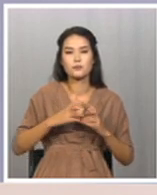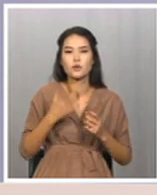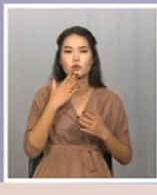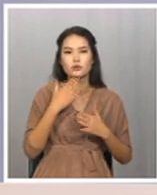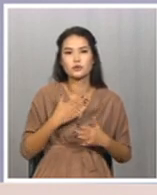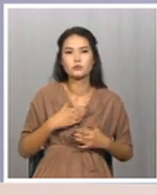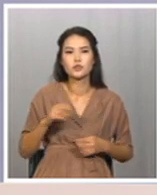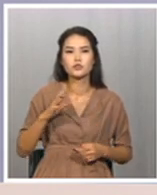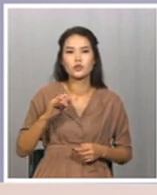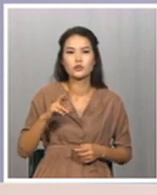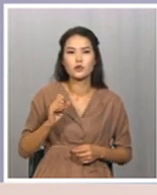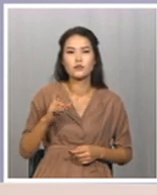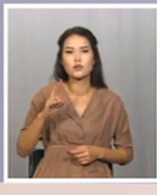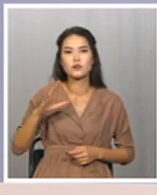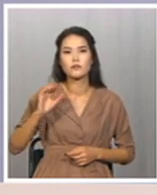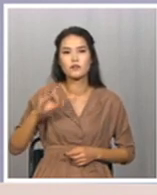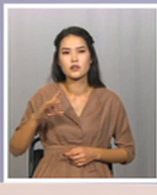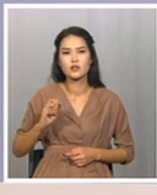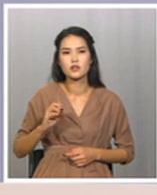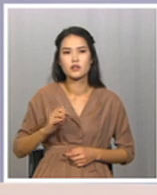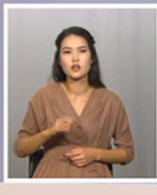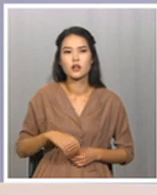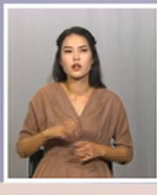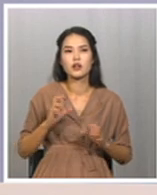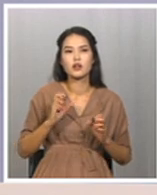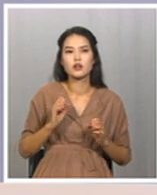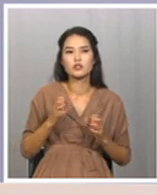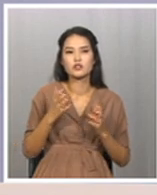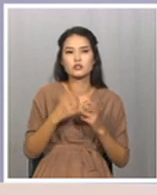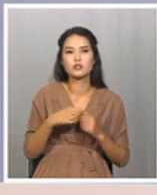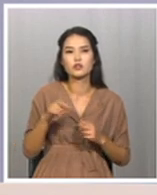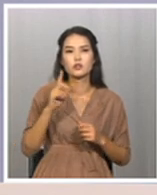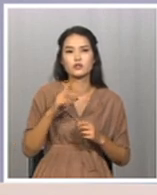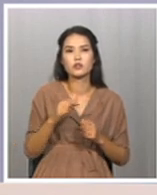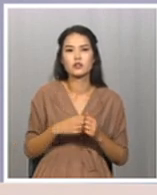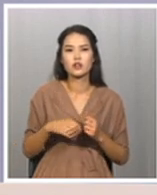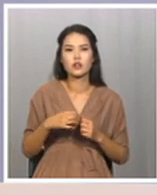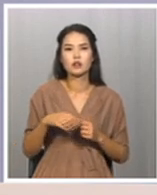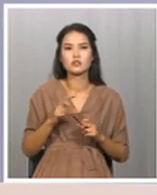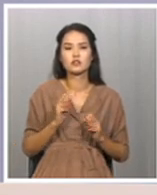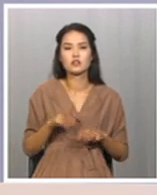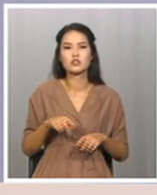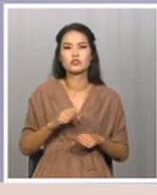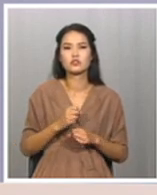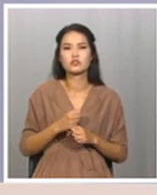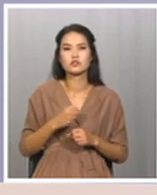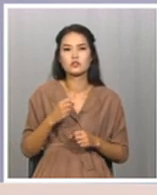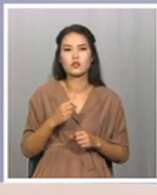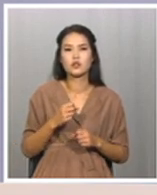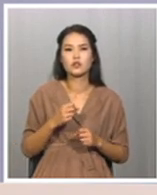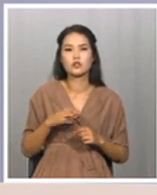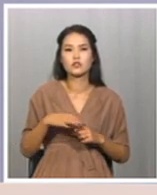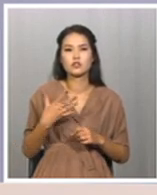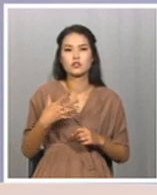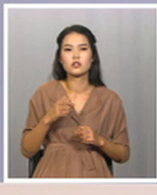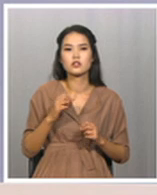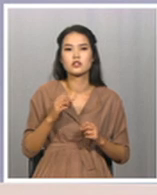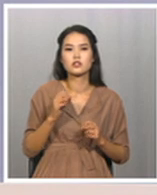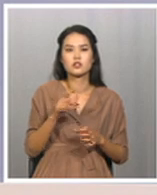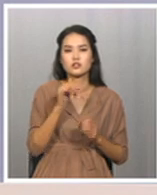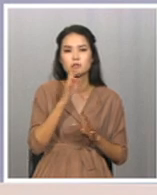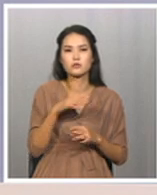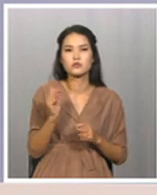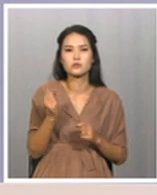Желткова к Вере. Они считают, что такой человек, как Желтков, недостоин любить женщину из